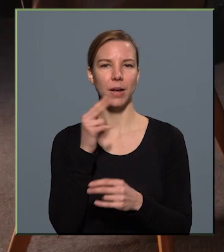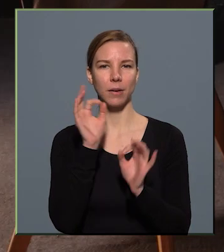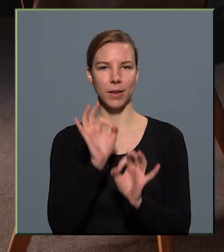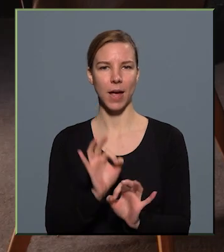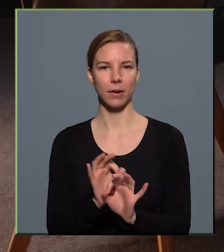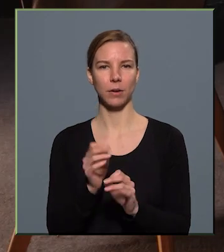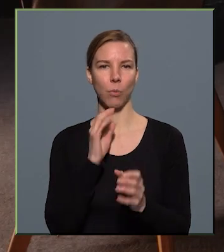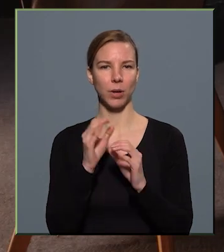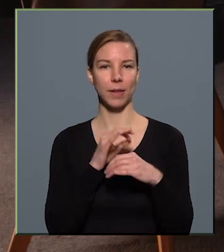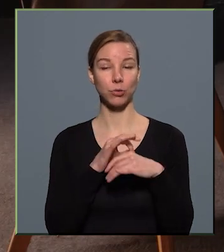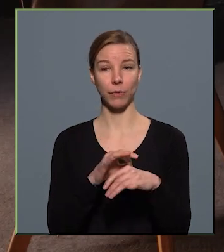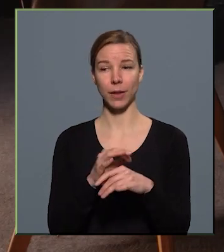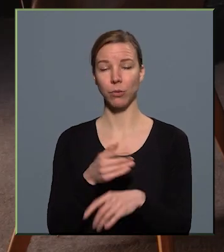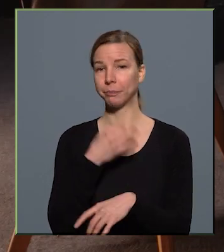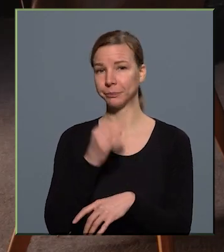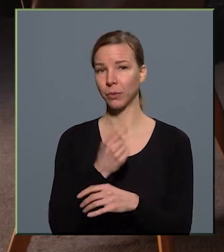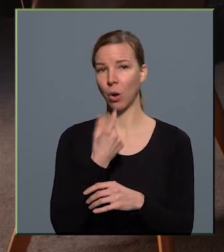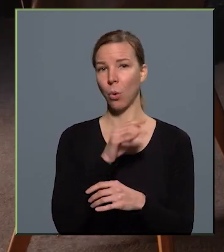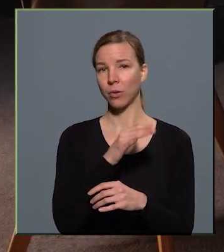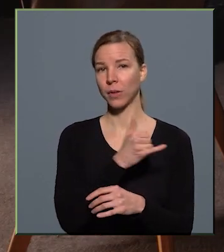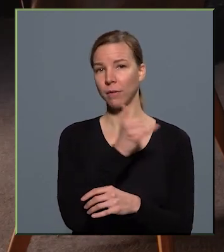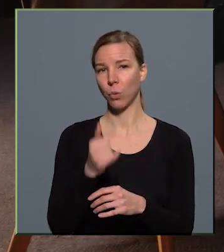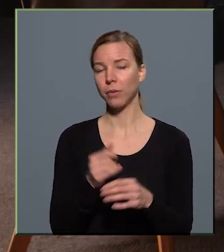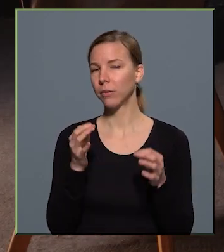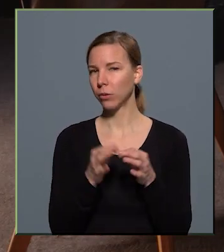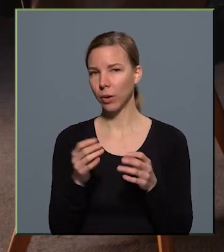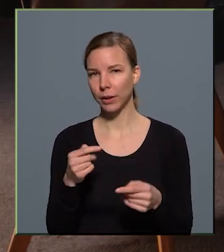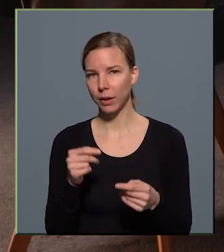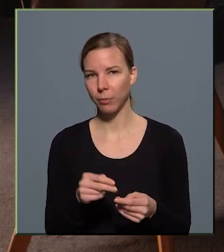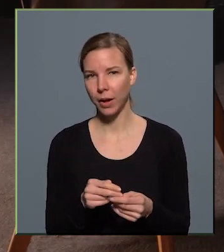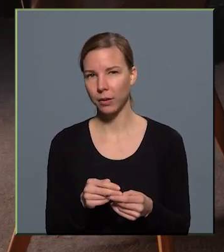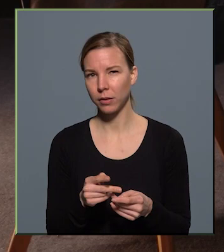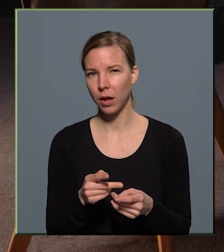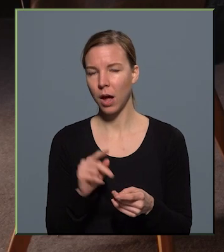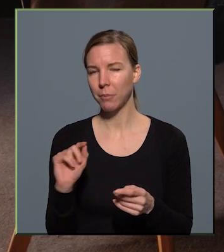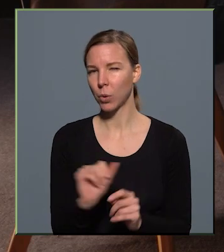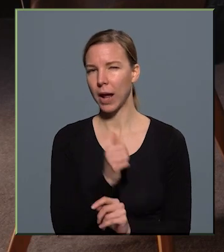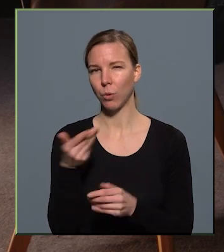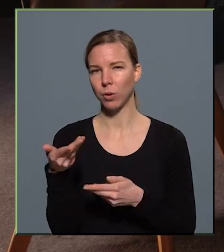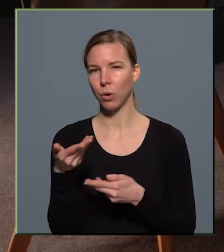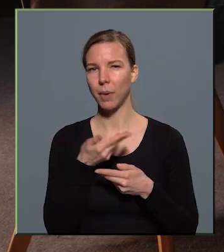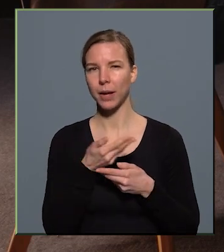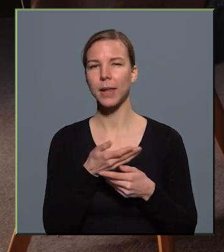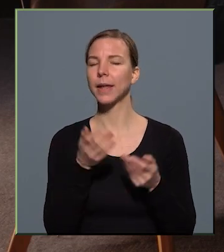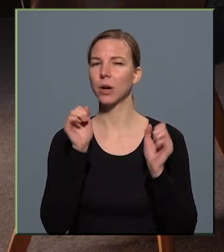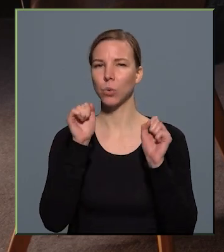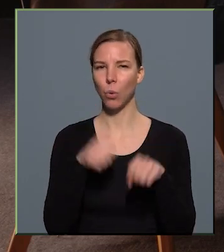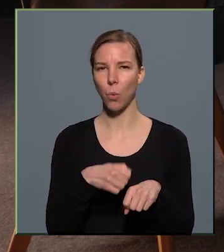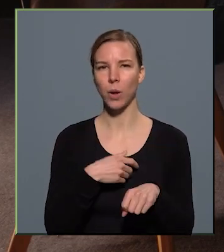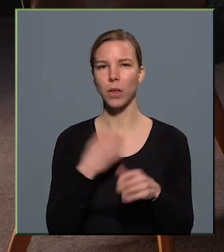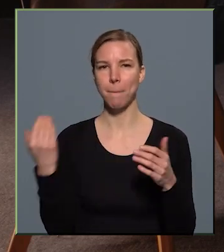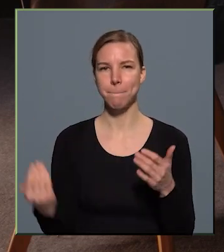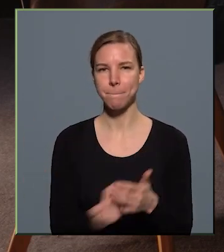Ebben a 25 éves történetben lehetett valahol az, amikor először megjelentek komolyan a